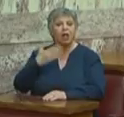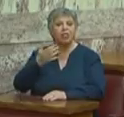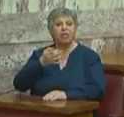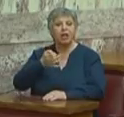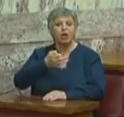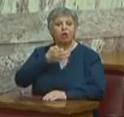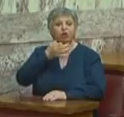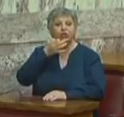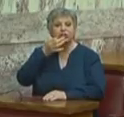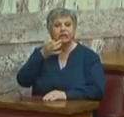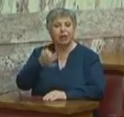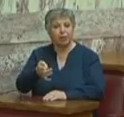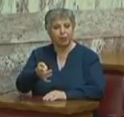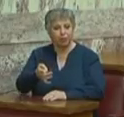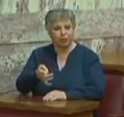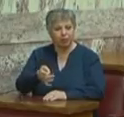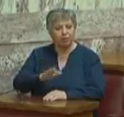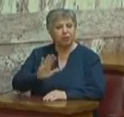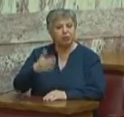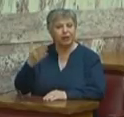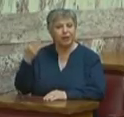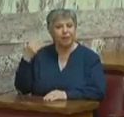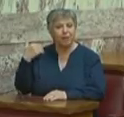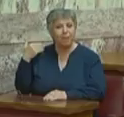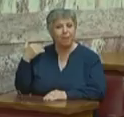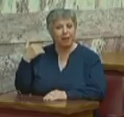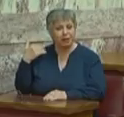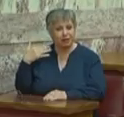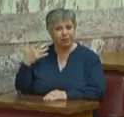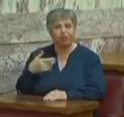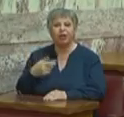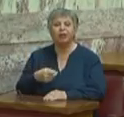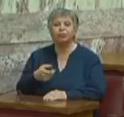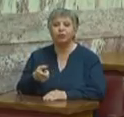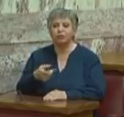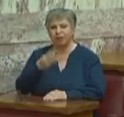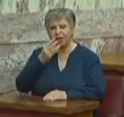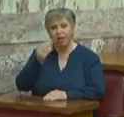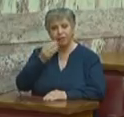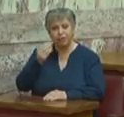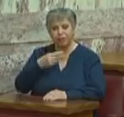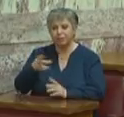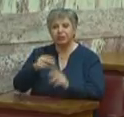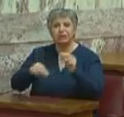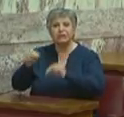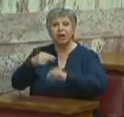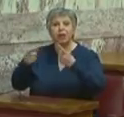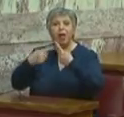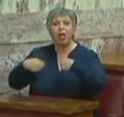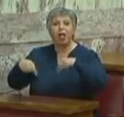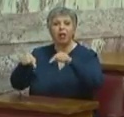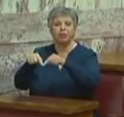είχα κλείσει την ομιλία μου όταν συζητούσαμε τη συγκρότηση της Προανακριτικής Επιτροπής. Είχα πει